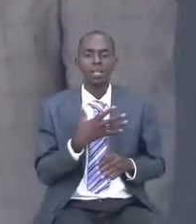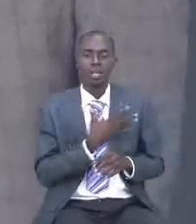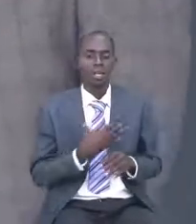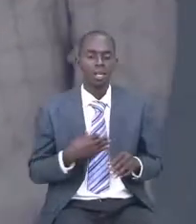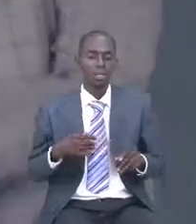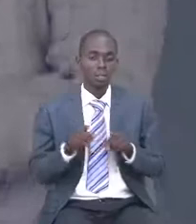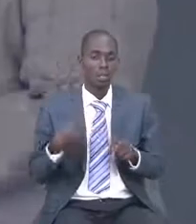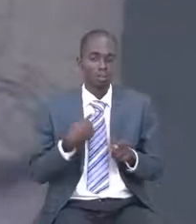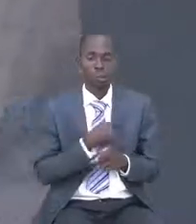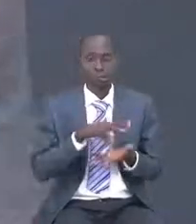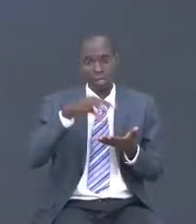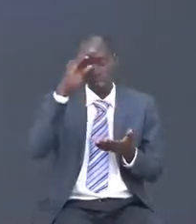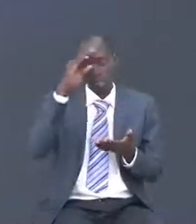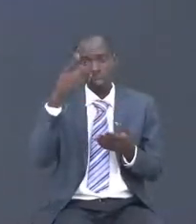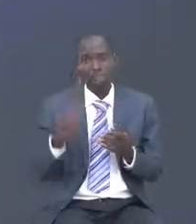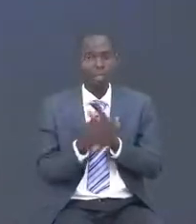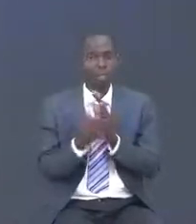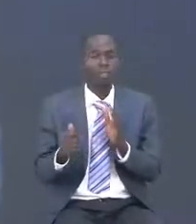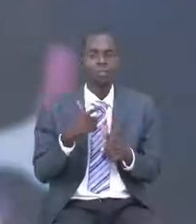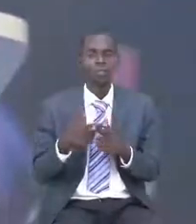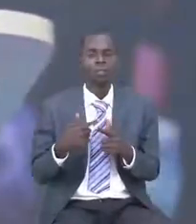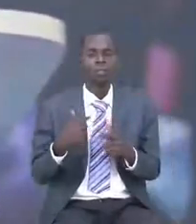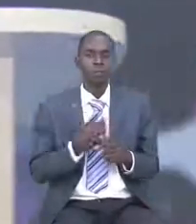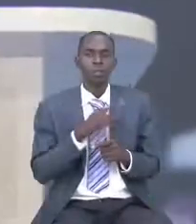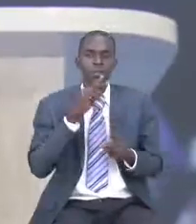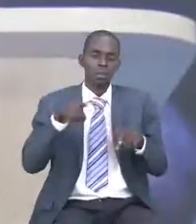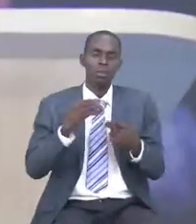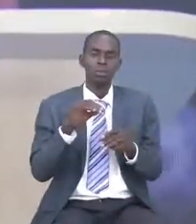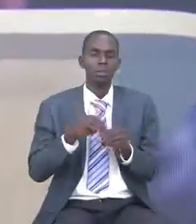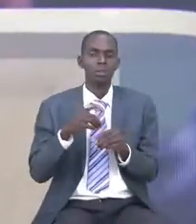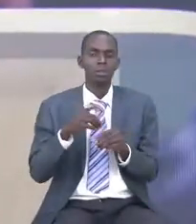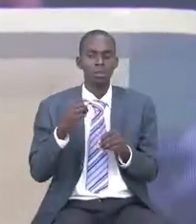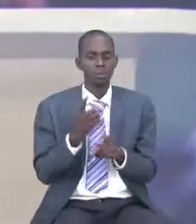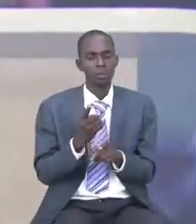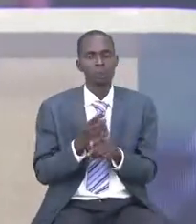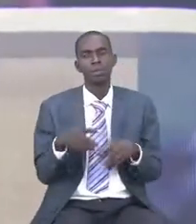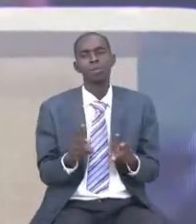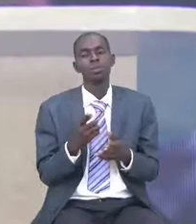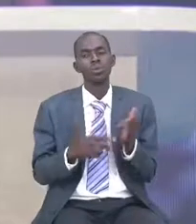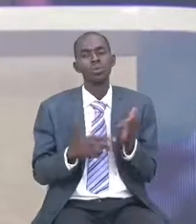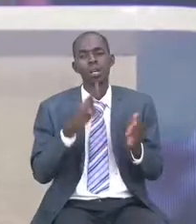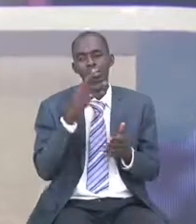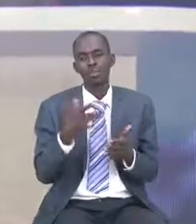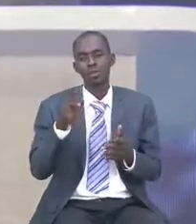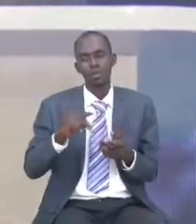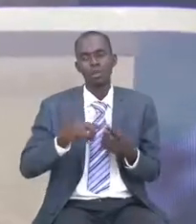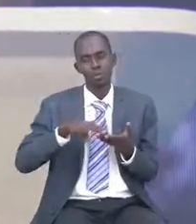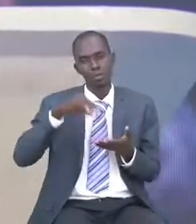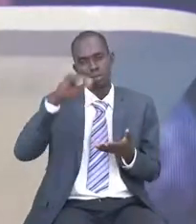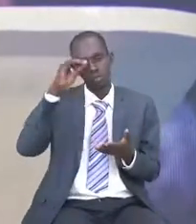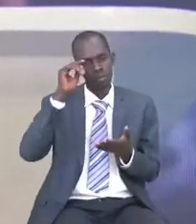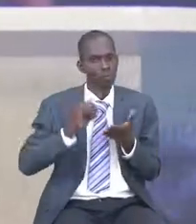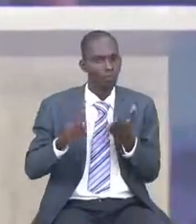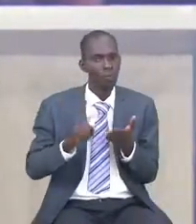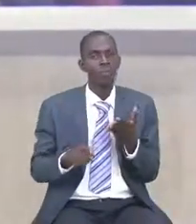également les compétences. Et comme nous apprenons les compétences, alors nous allons dans la bonne direction. Quelles